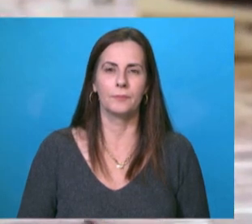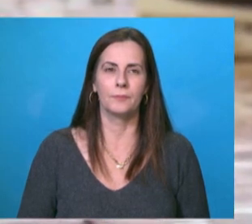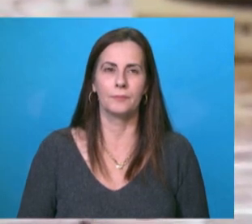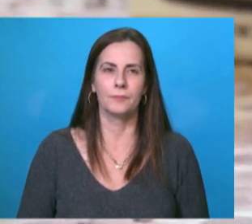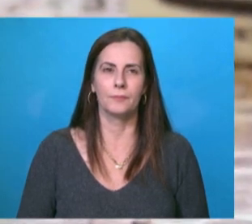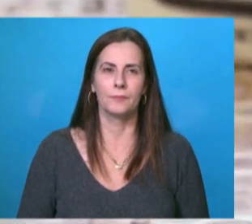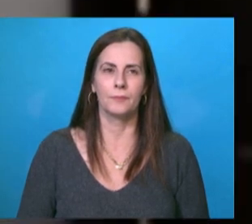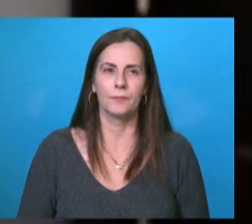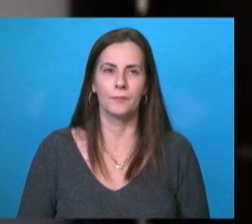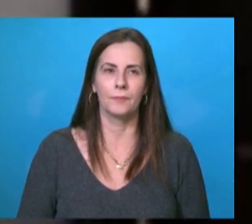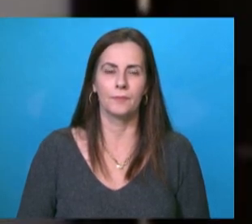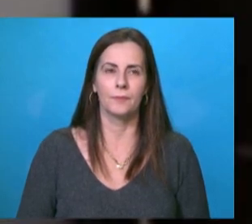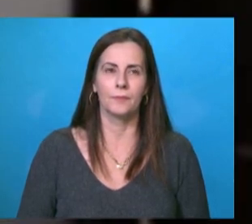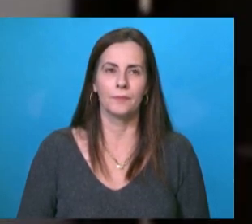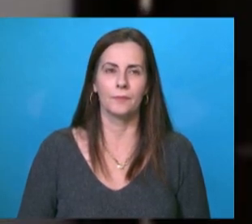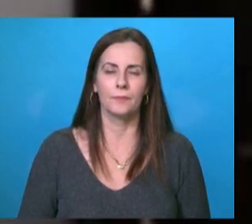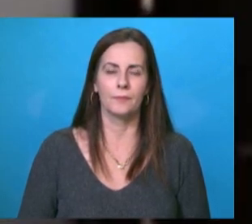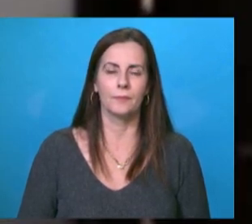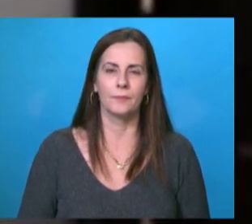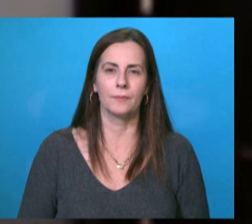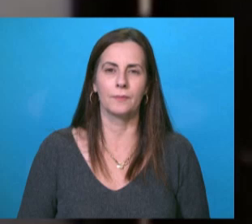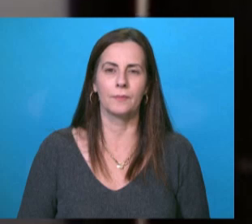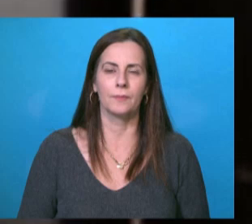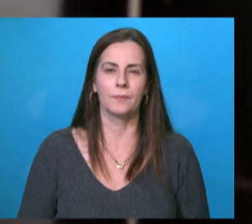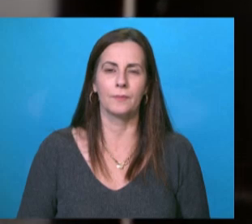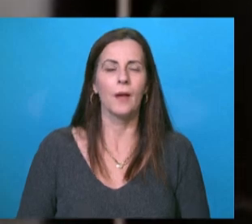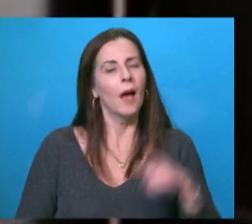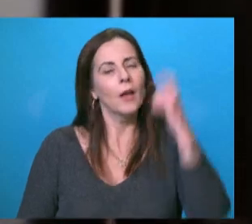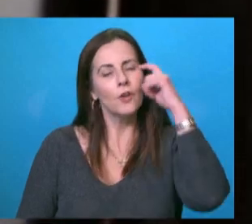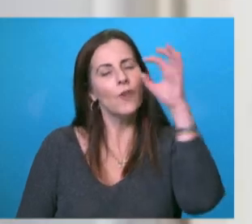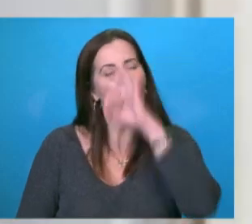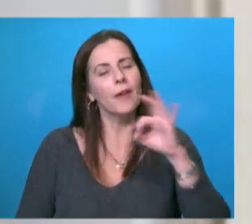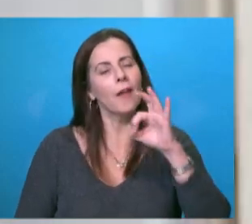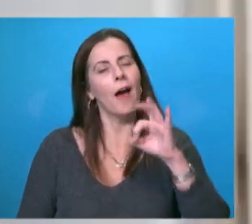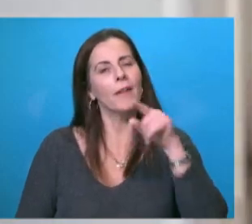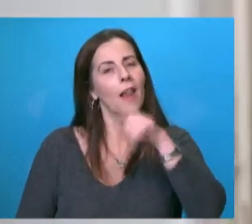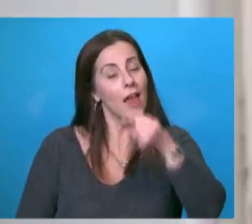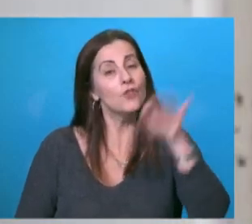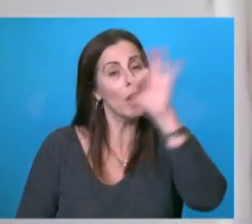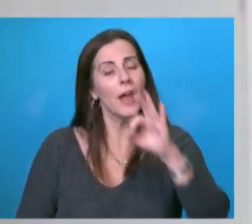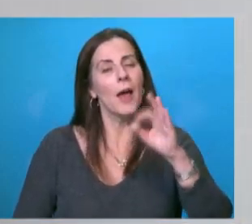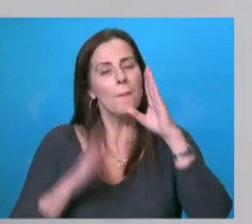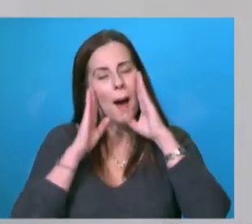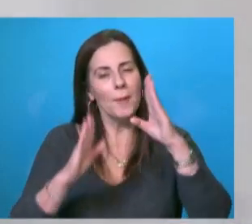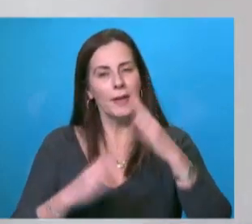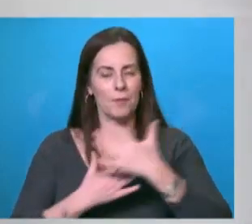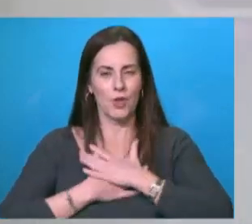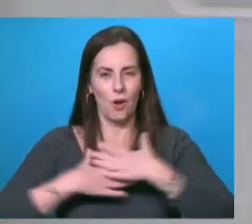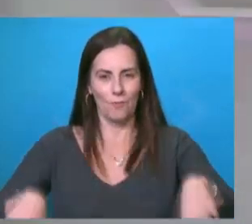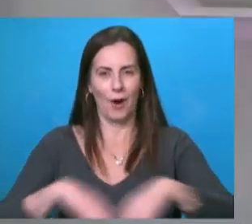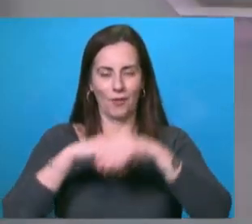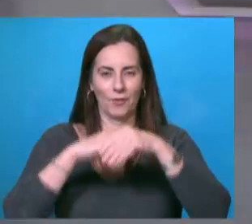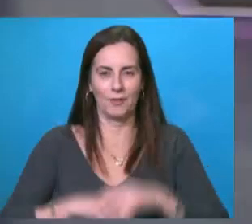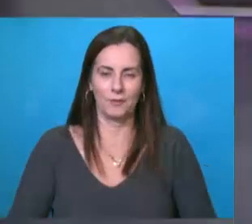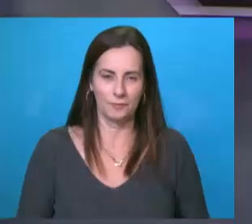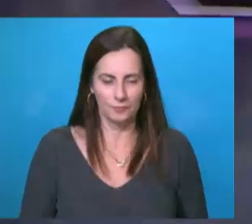ones. Those who still believe in peace and love. As you pay for running water,